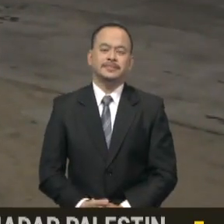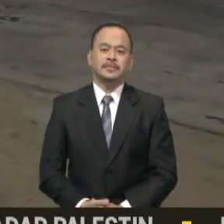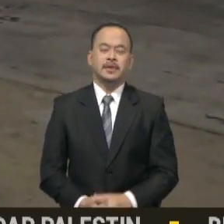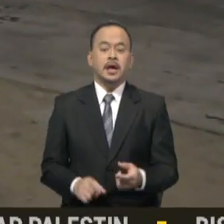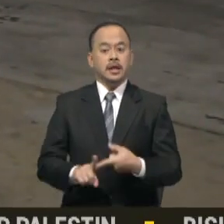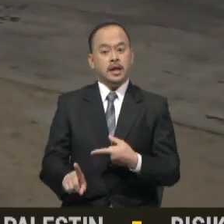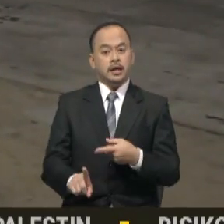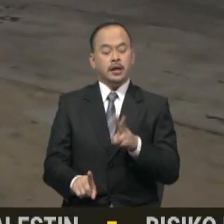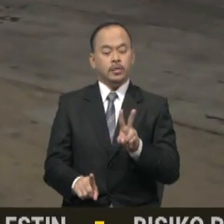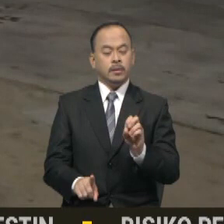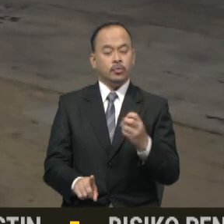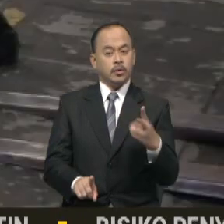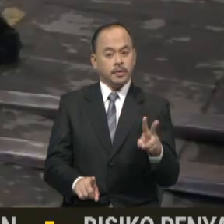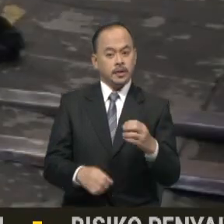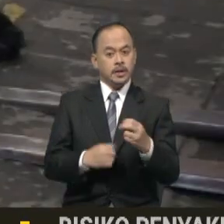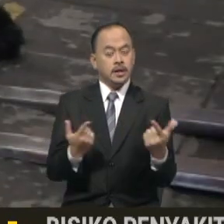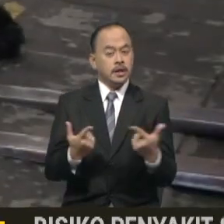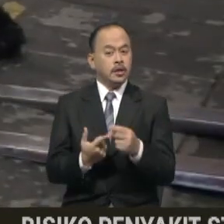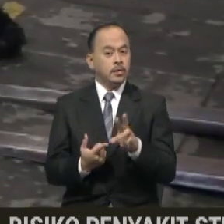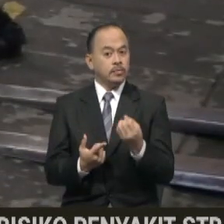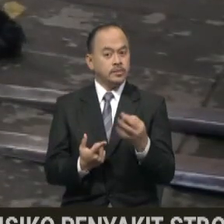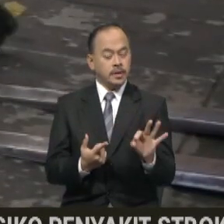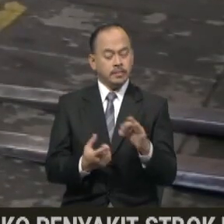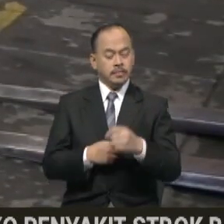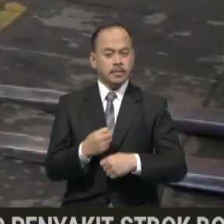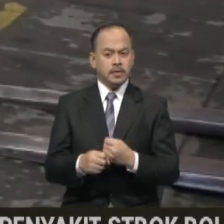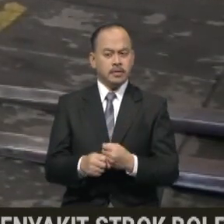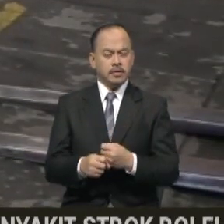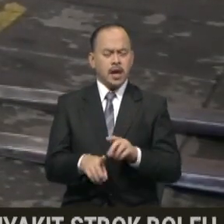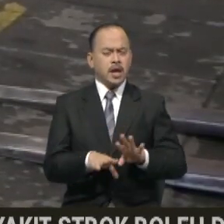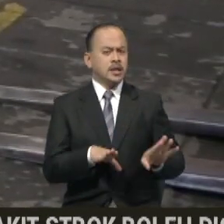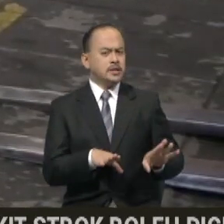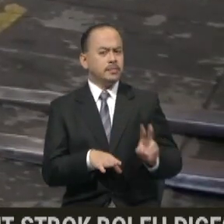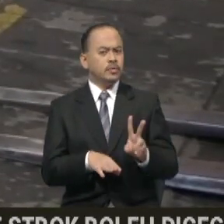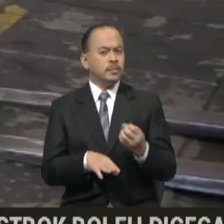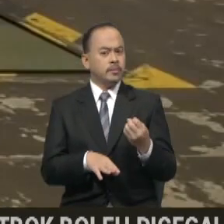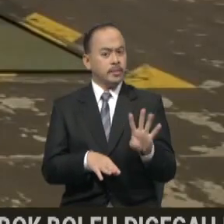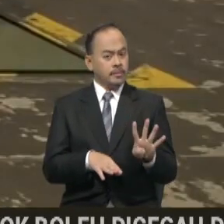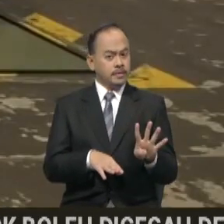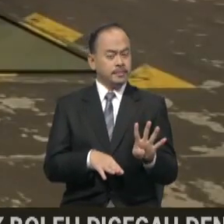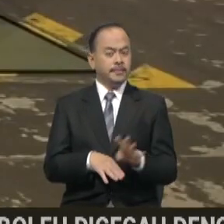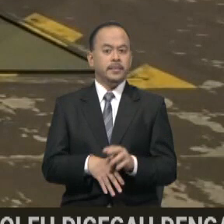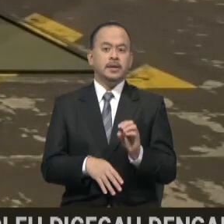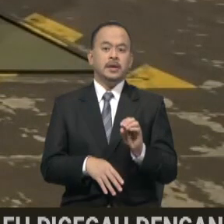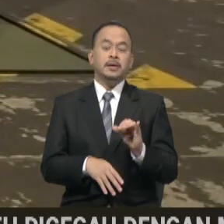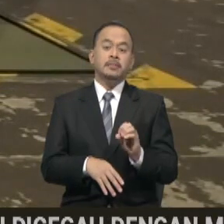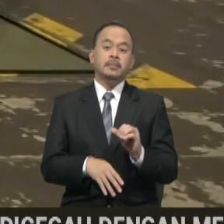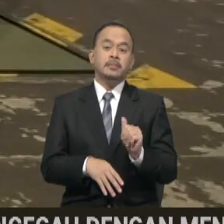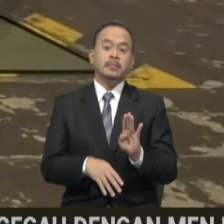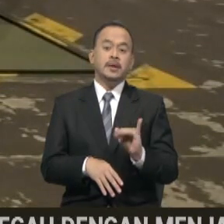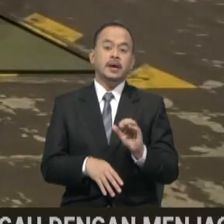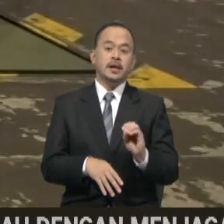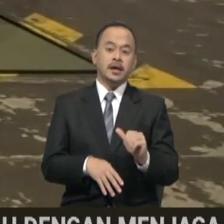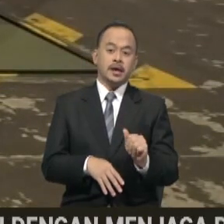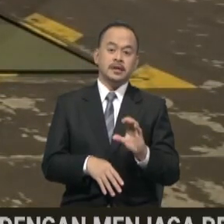Dari tahun 2012 sehingga 2019, kecuali tahun 2014, BIACC